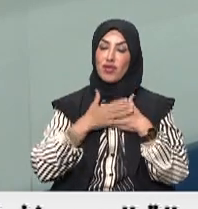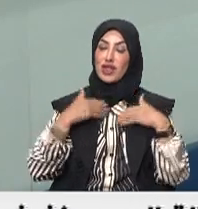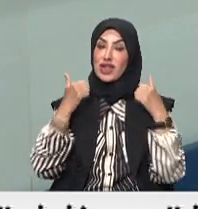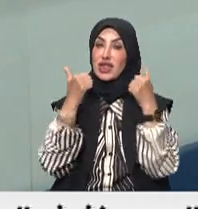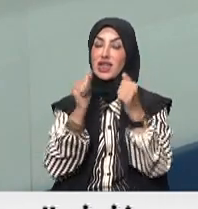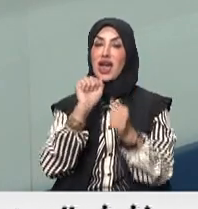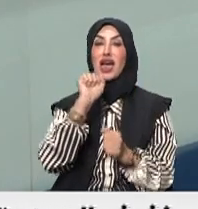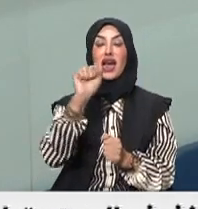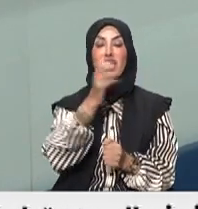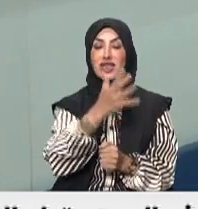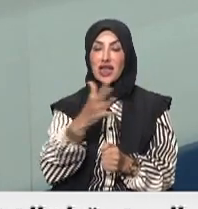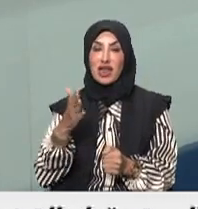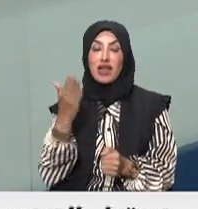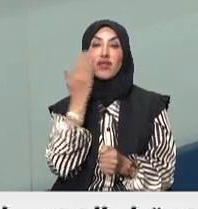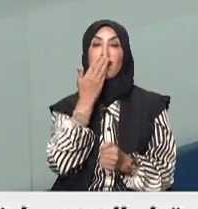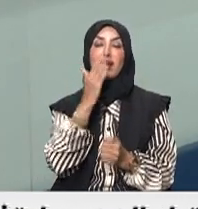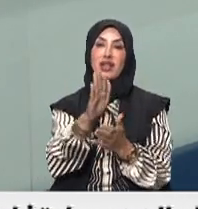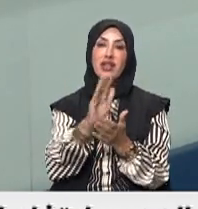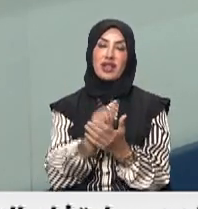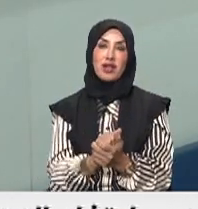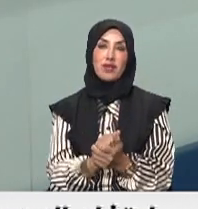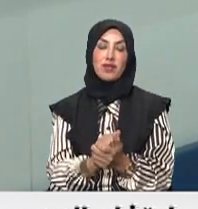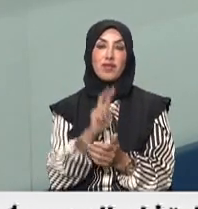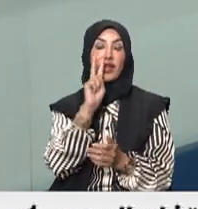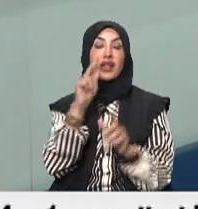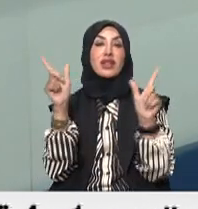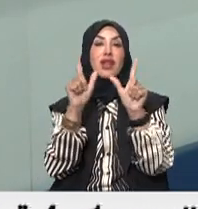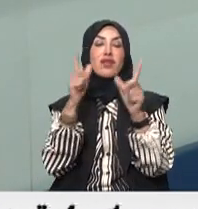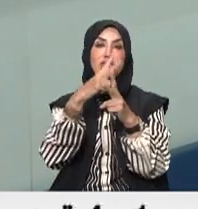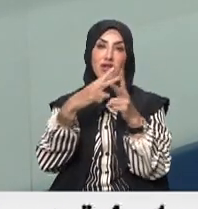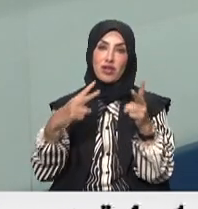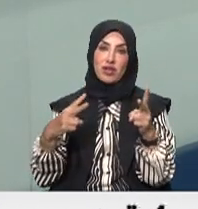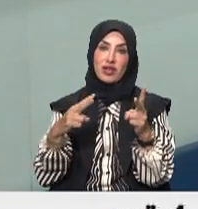آمنة لأبنائنا الطلبة. لما أبو علاوي، قناة الأخبار.